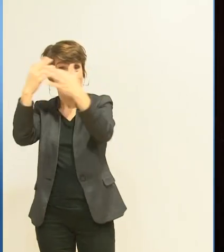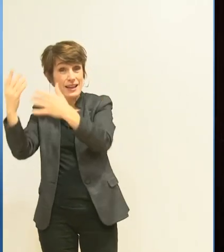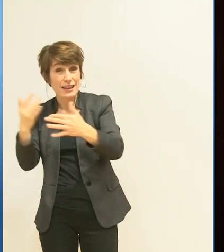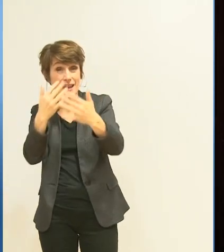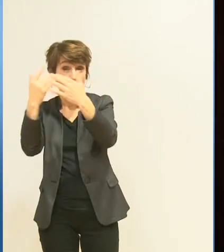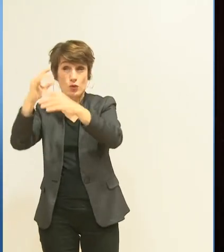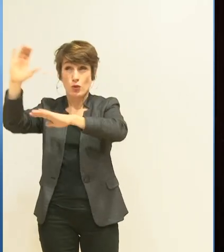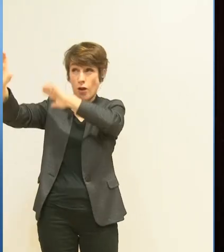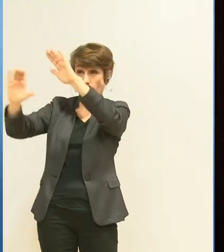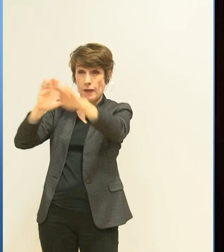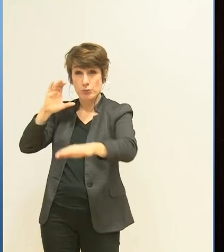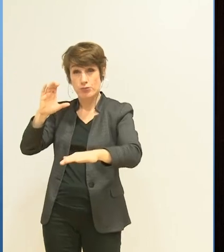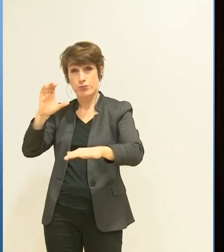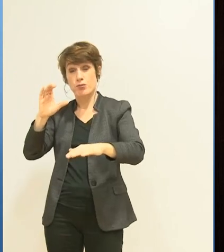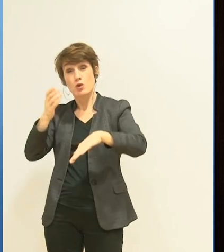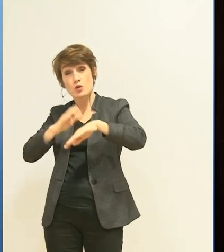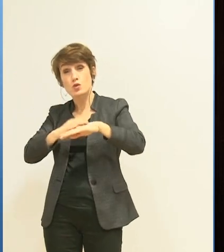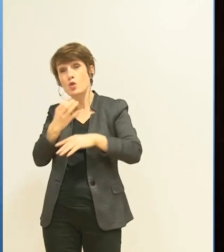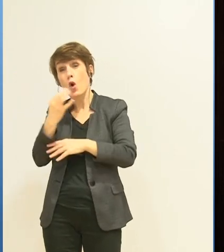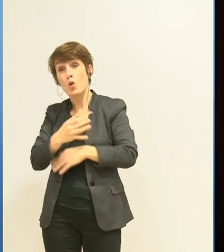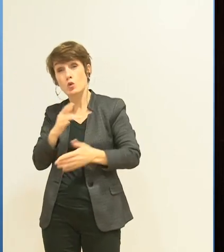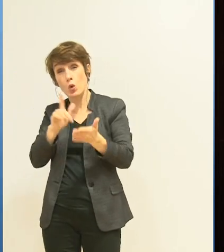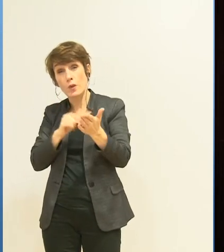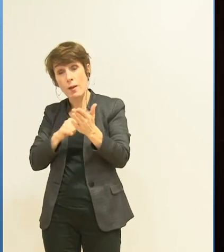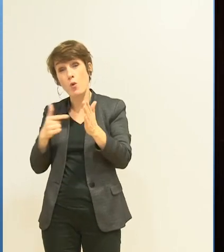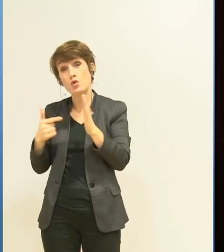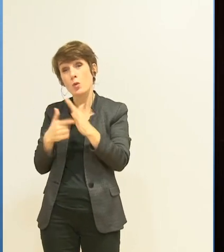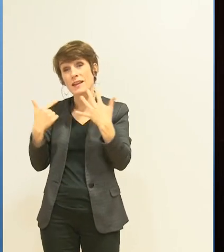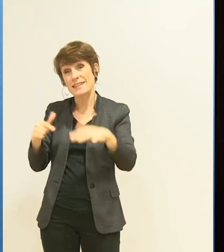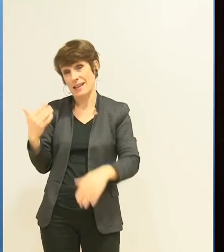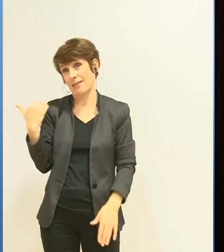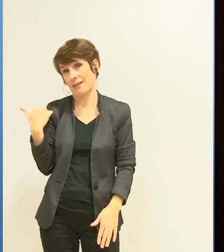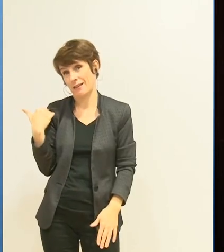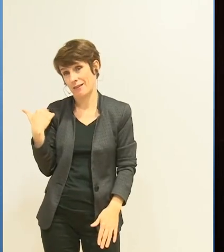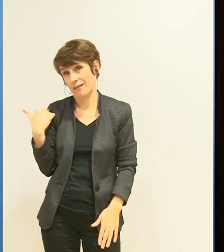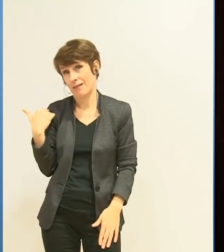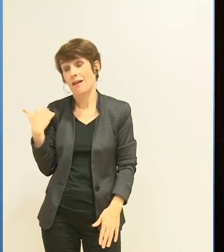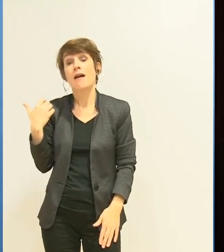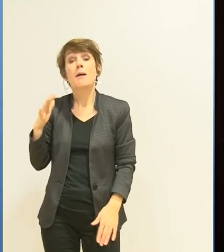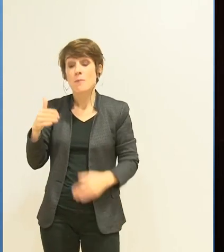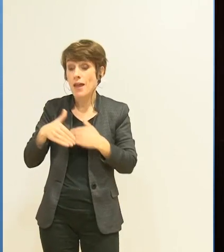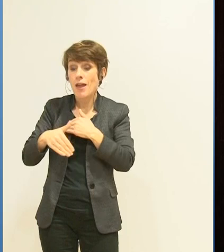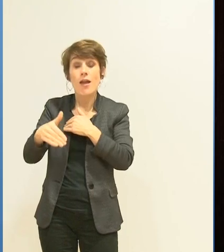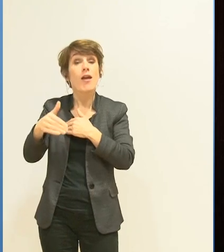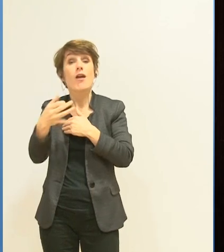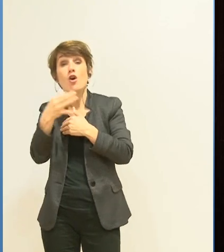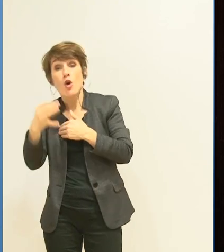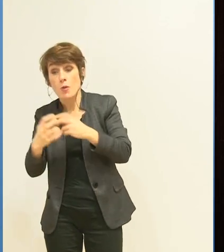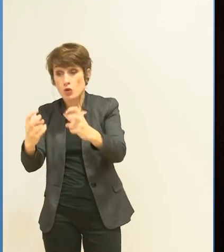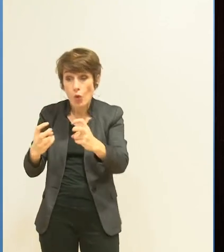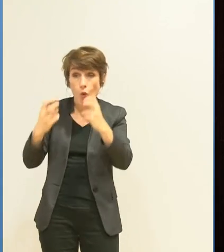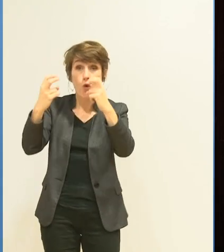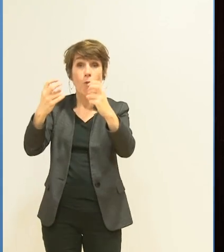vigueur pour les impositions de 2017 mais des éventuelles augmentations de taux du diminution dab